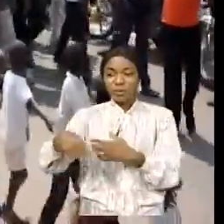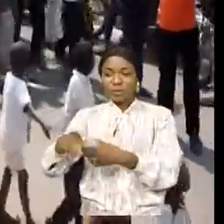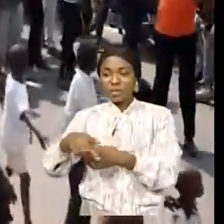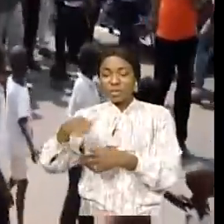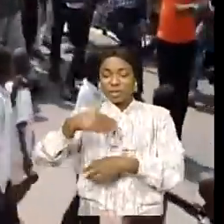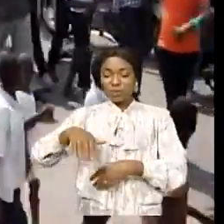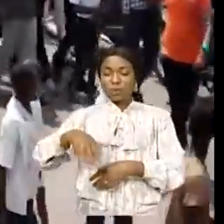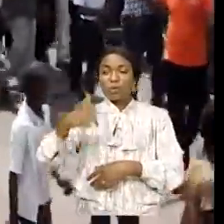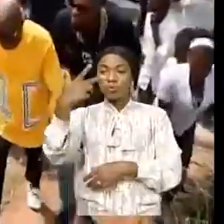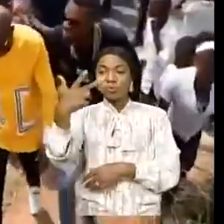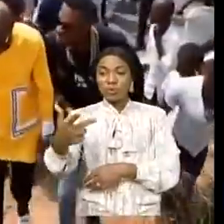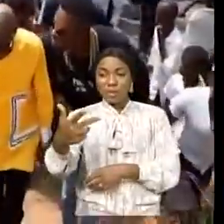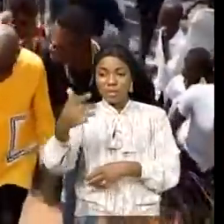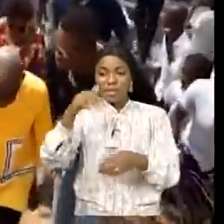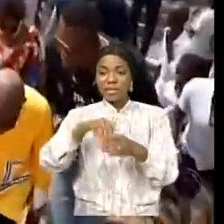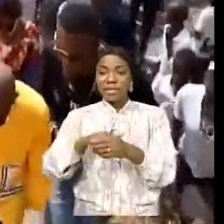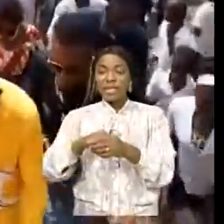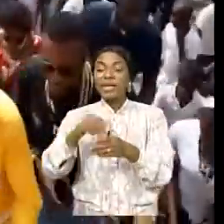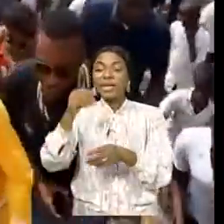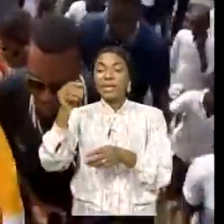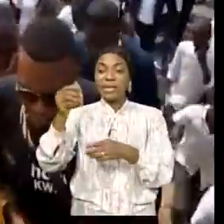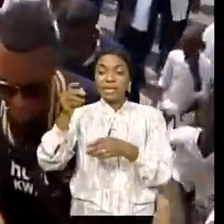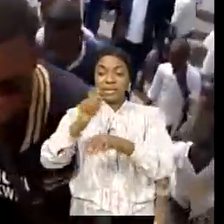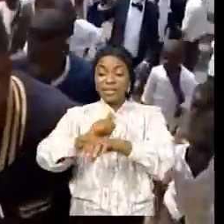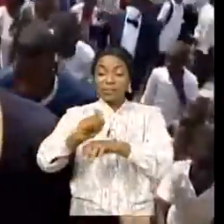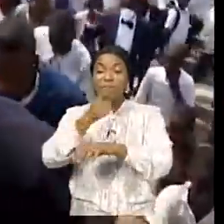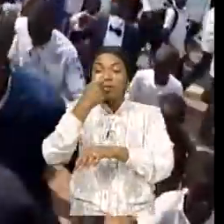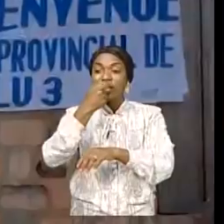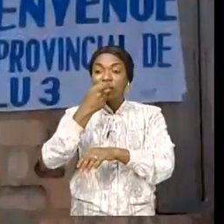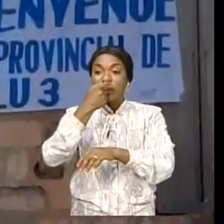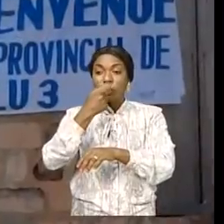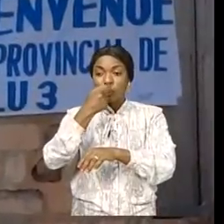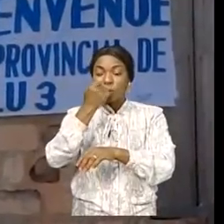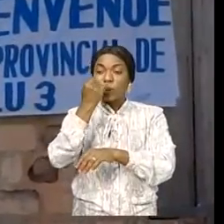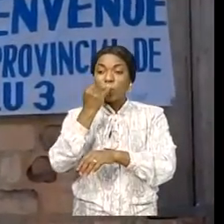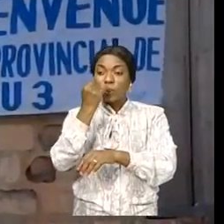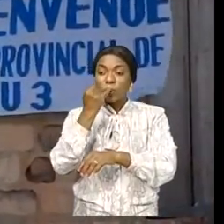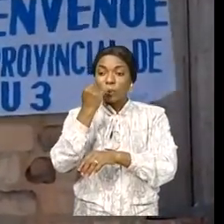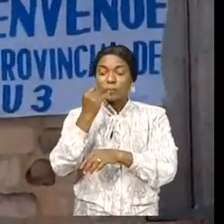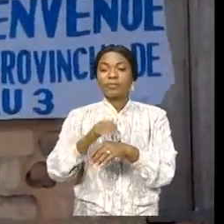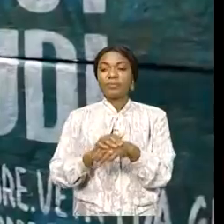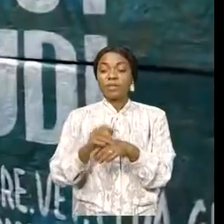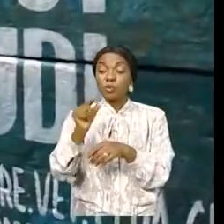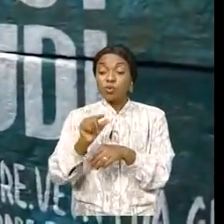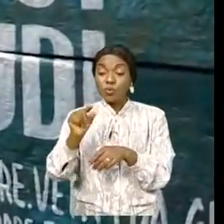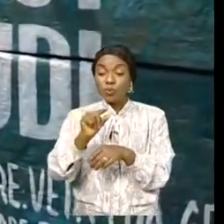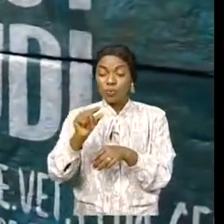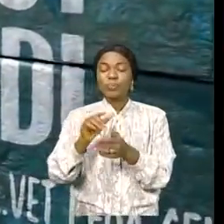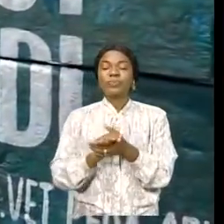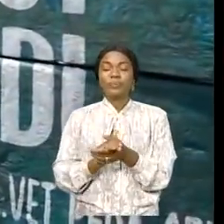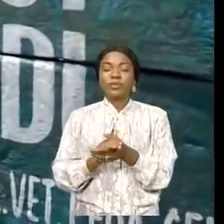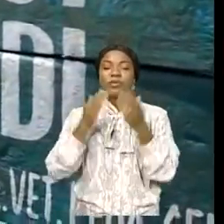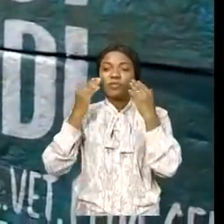du territoire de Gungu ont reçu la visite de Maximilien Mumbangi Kandol King, directeur provincial. Il s'agit de